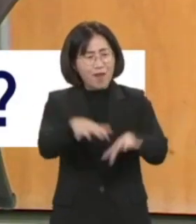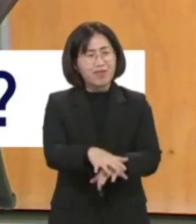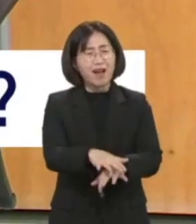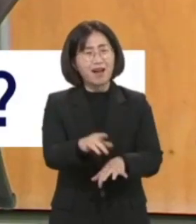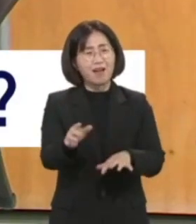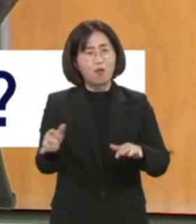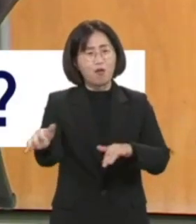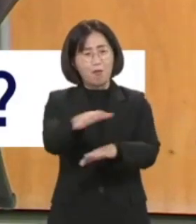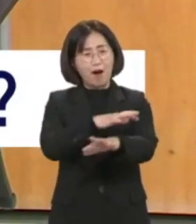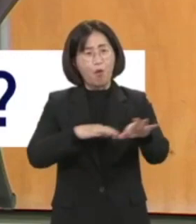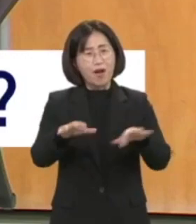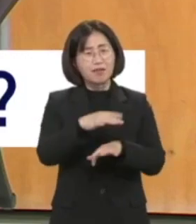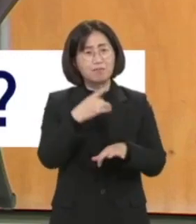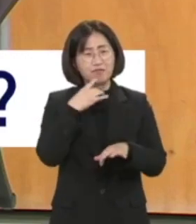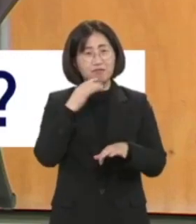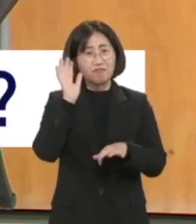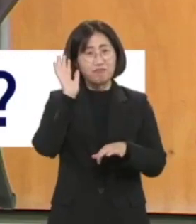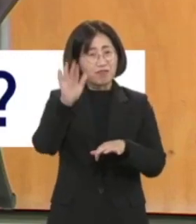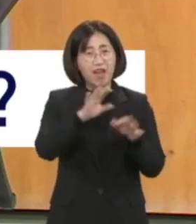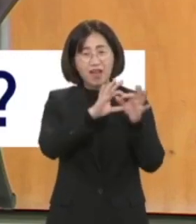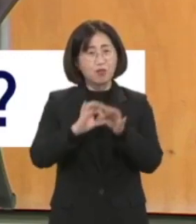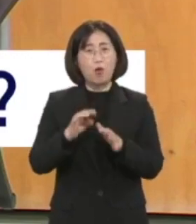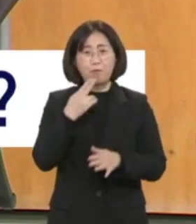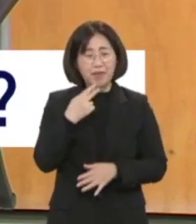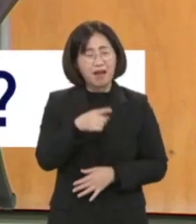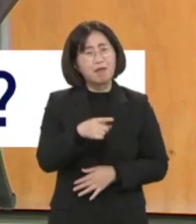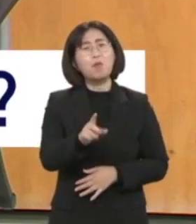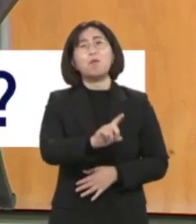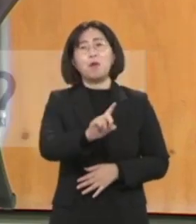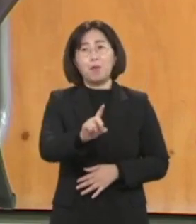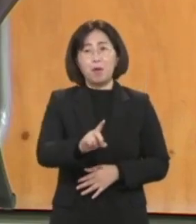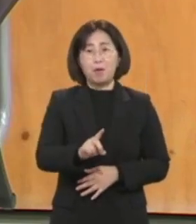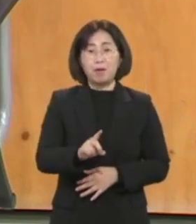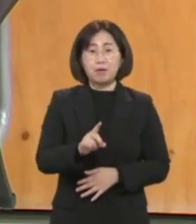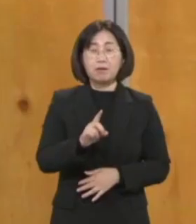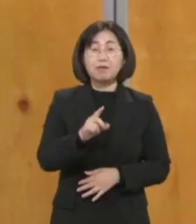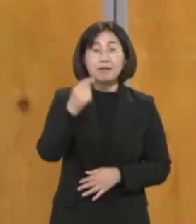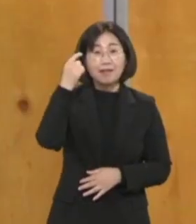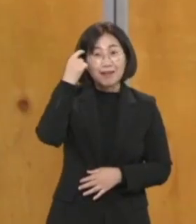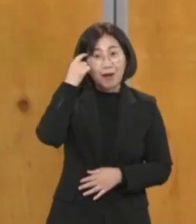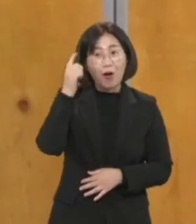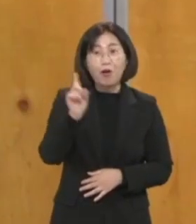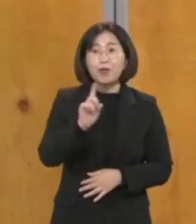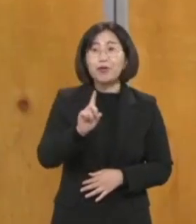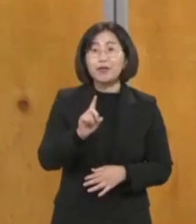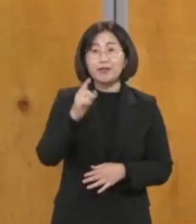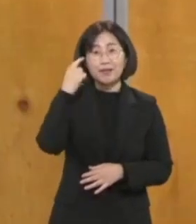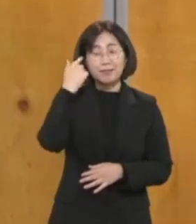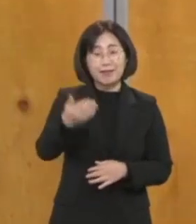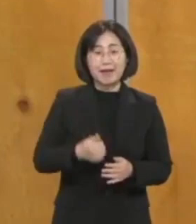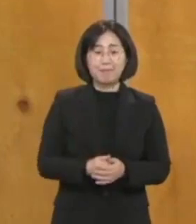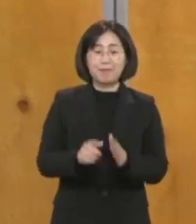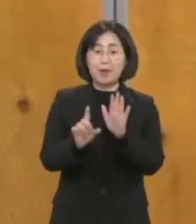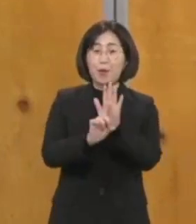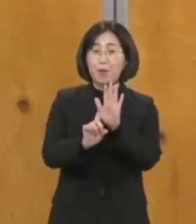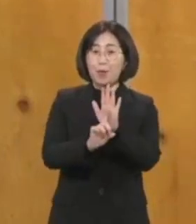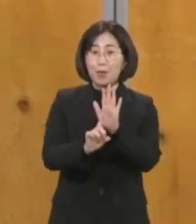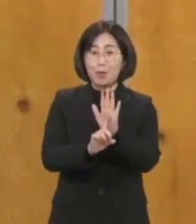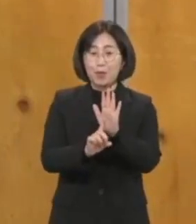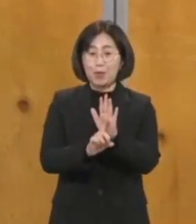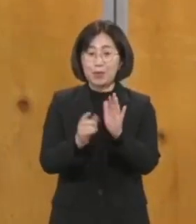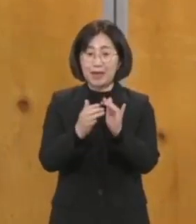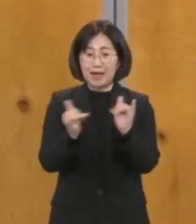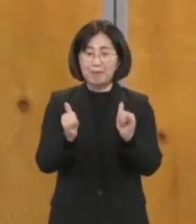반응도 있단 말이에요 이런 것에 대해서 좀 어떻게 좀 생각하세요 어떤 뭐 홍보 효과를 통해서 많은 고객이